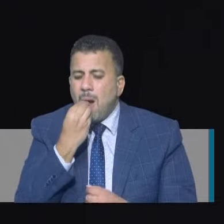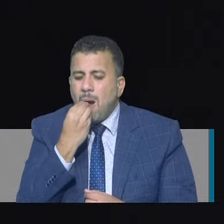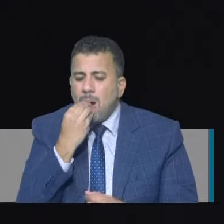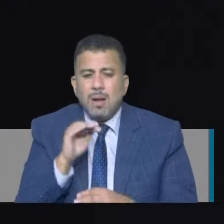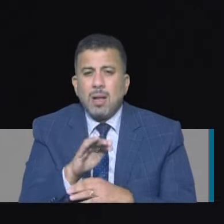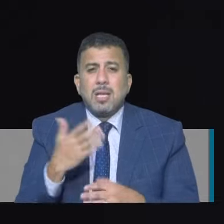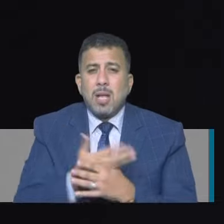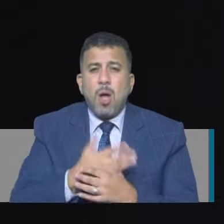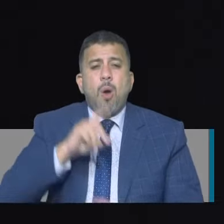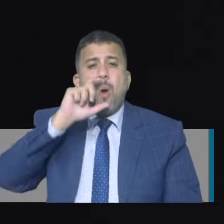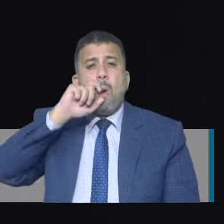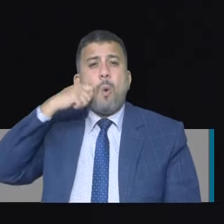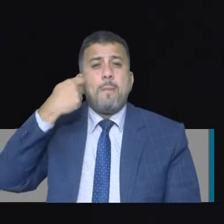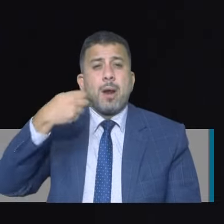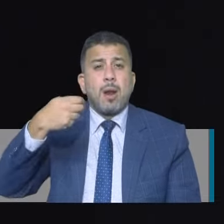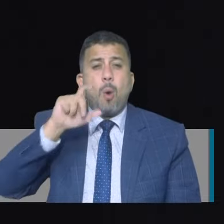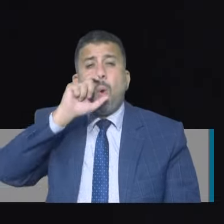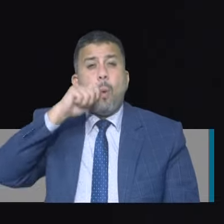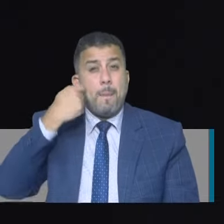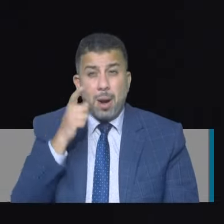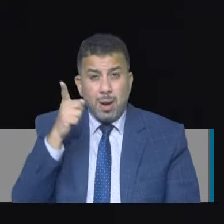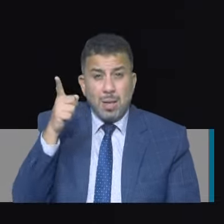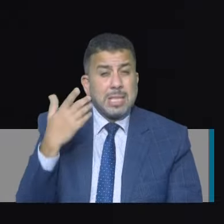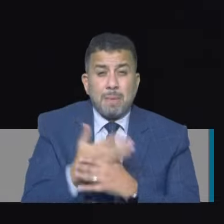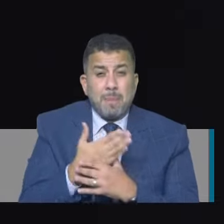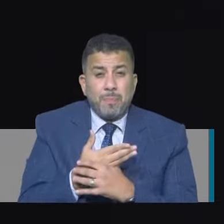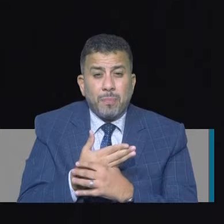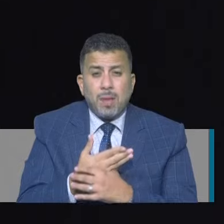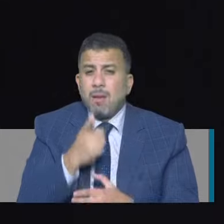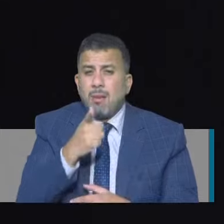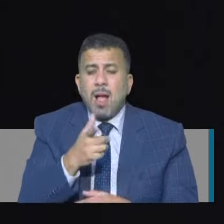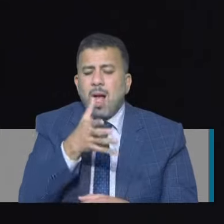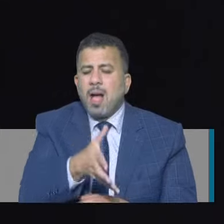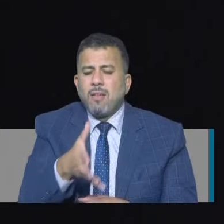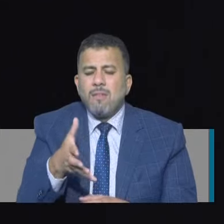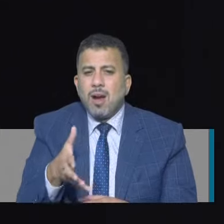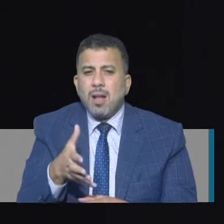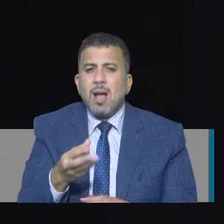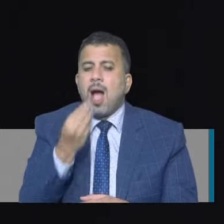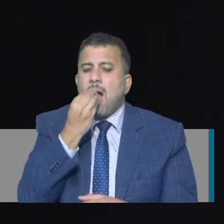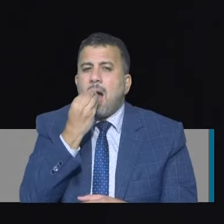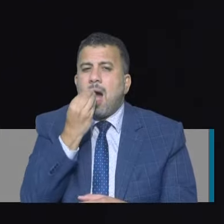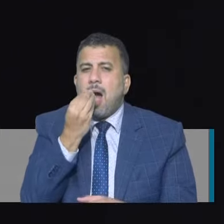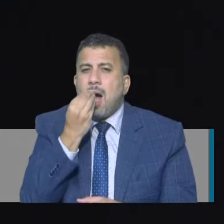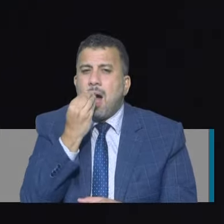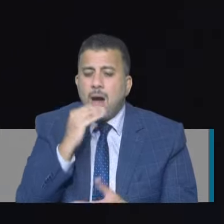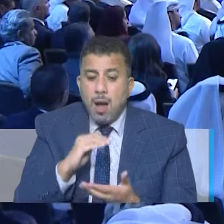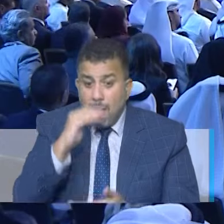امير المؤمنين عمر بن الخطاب يعطي نفقه الاطفال بعد فطامهم